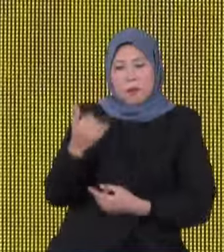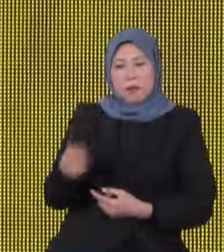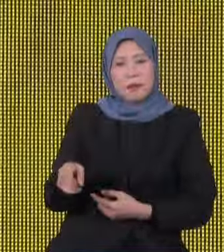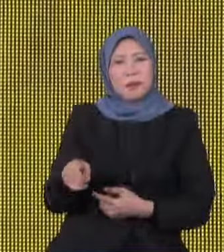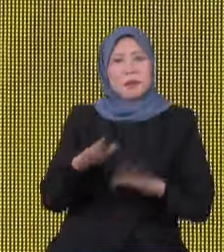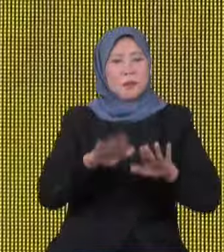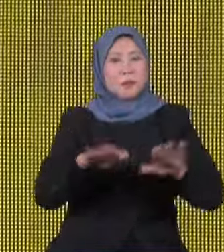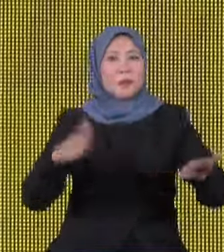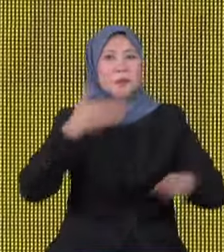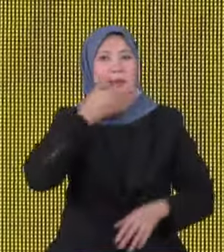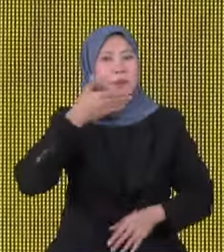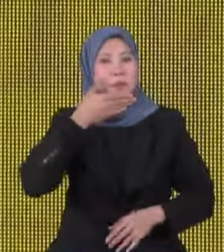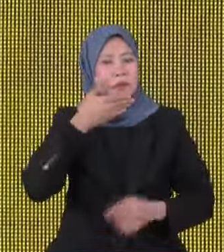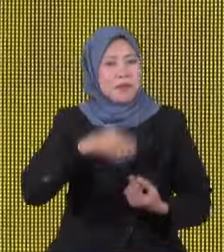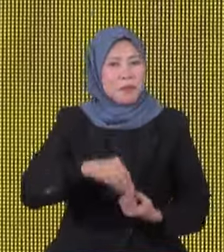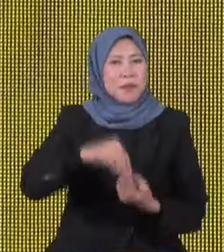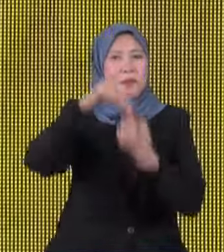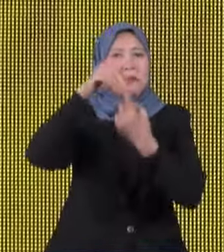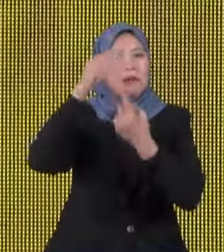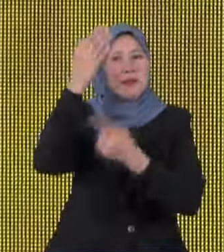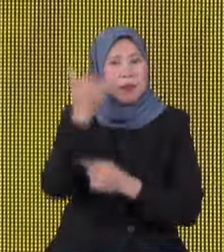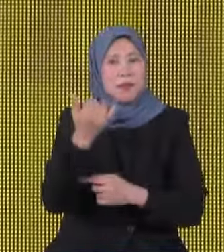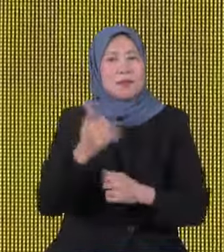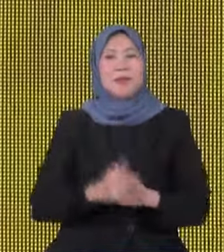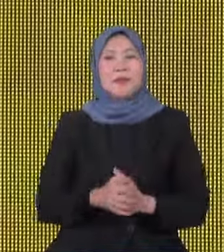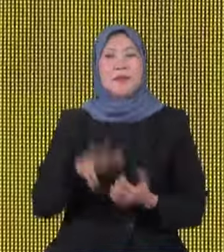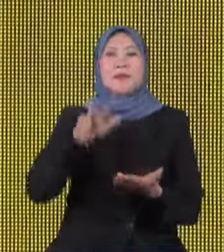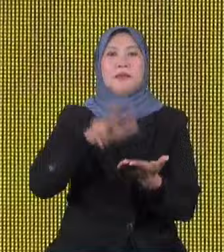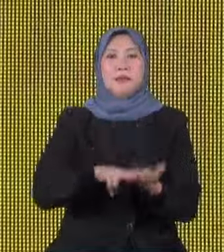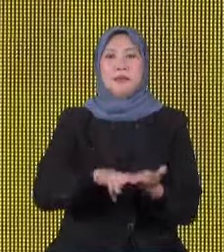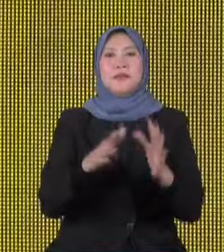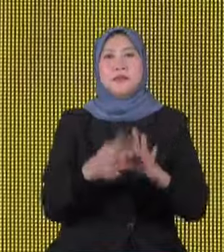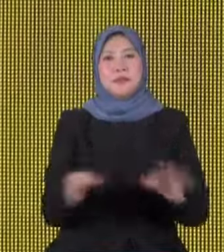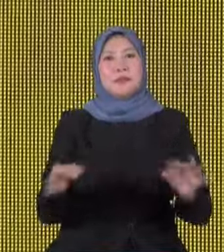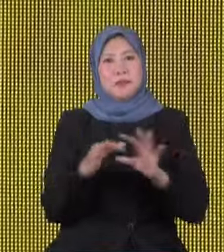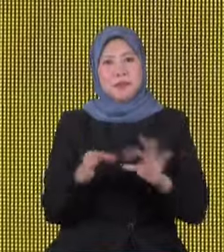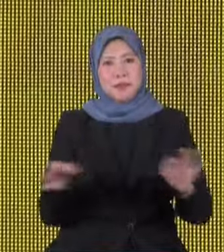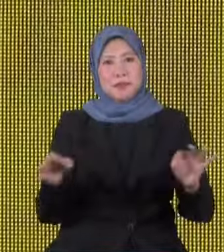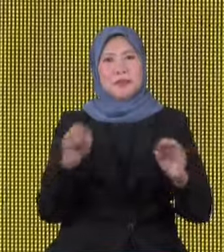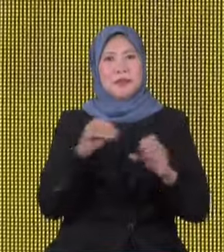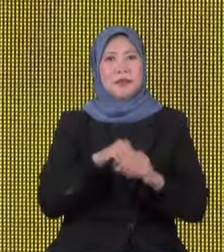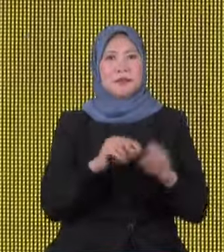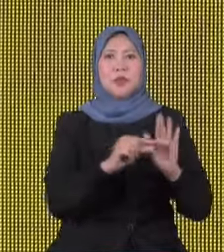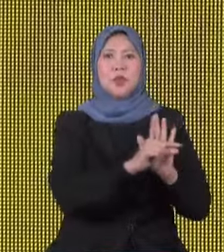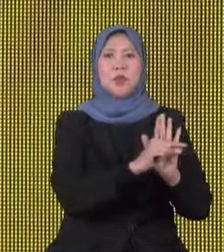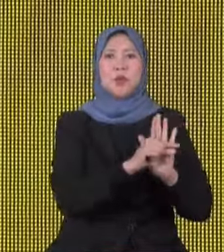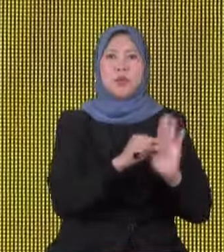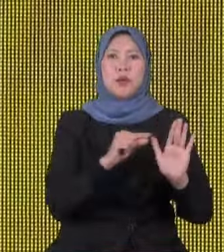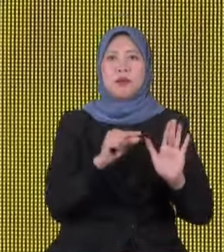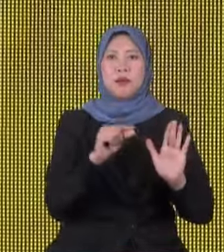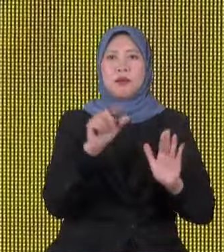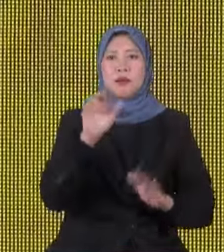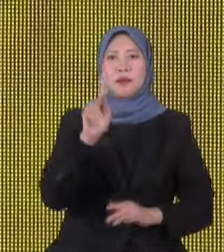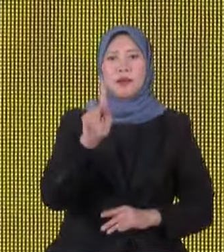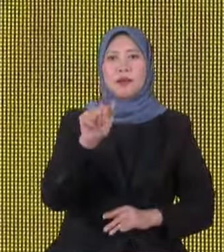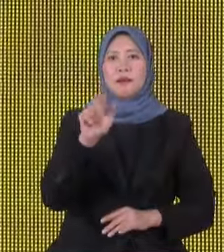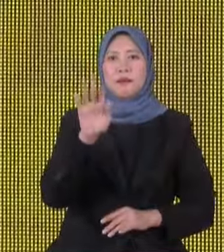Mengapa anak muda diberi keistimewaan dan diiktiraf dalam kisah The Cave ataupun surah Al-Kahfi dalam